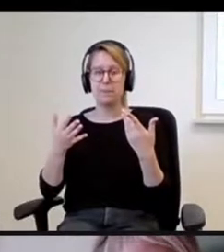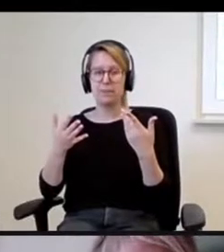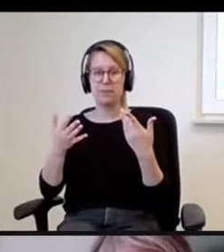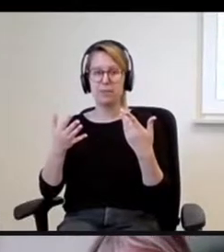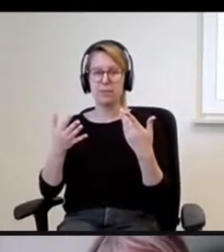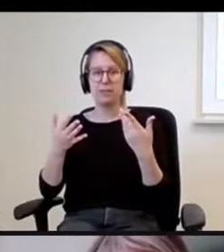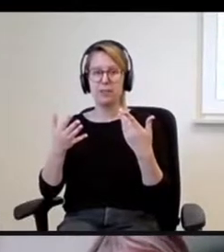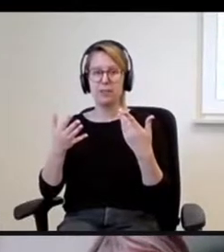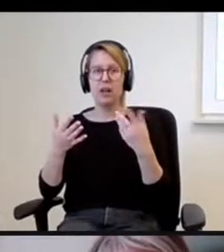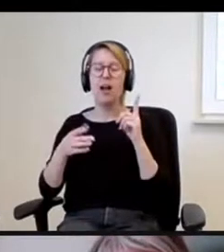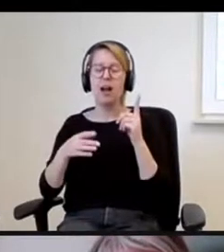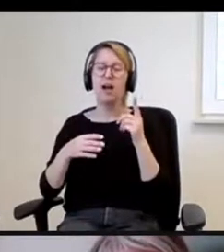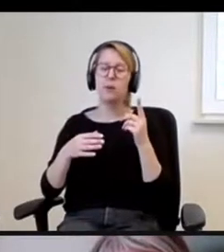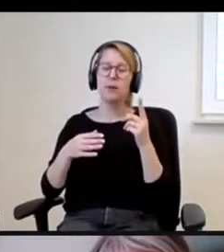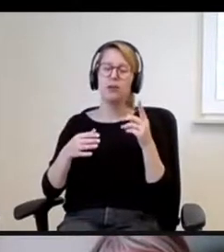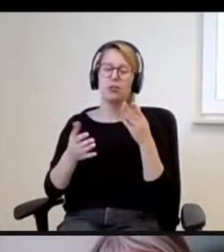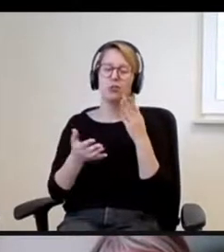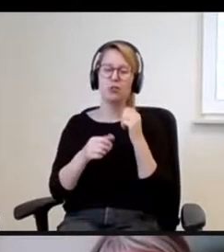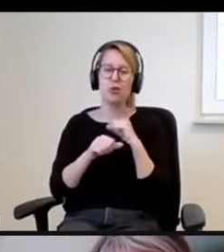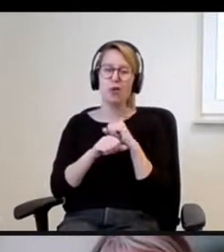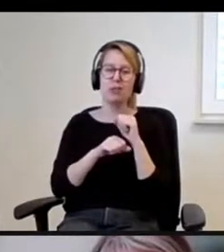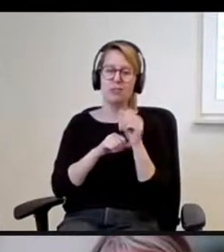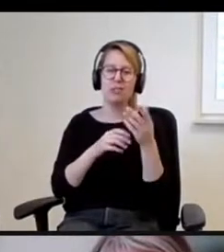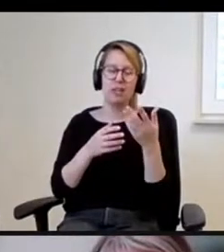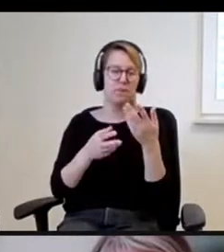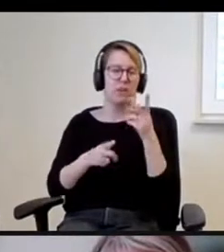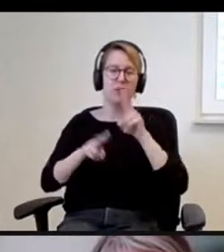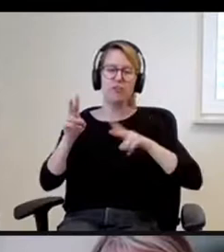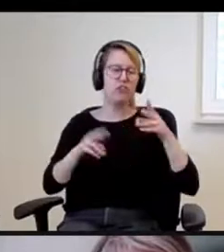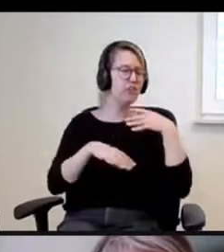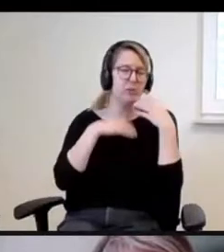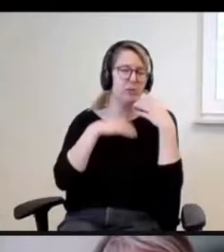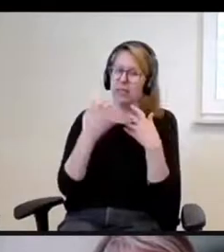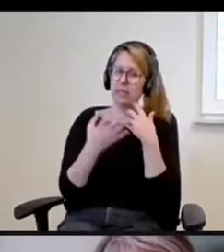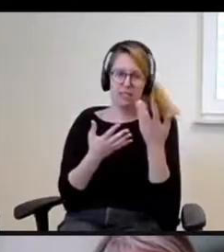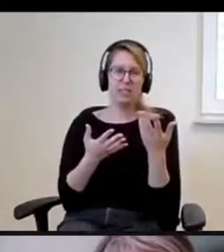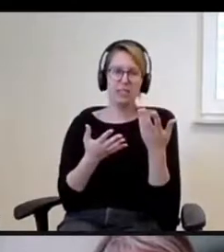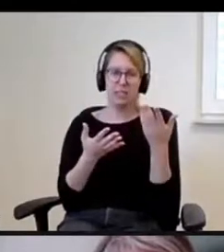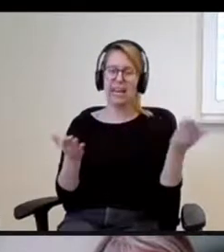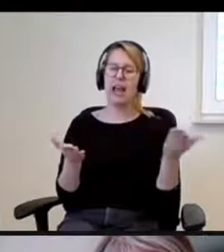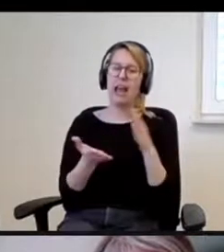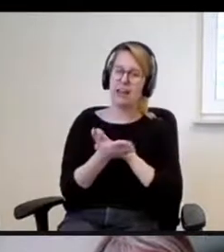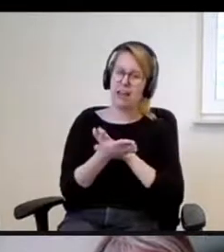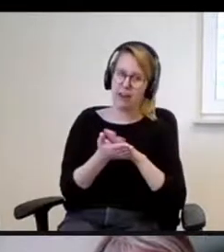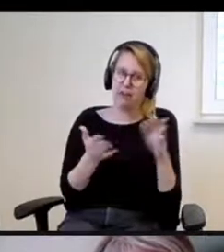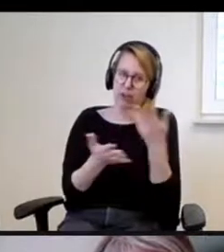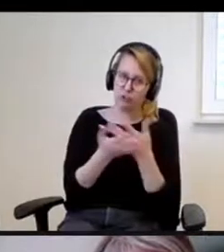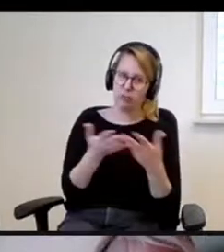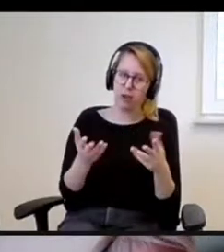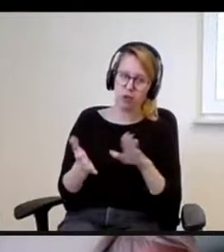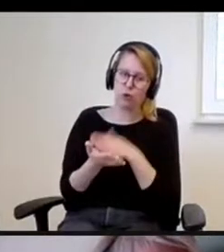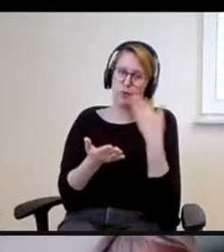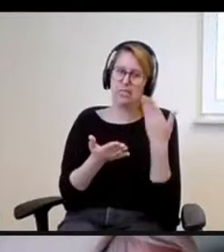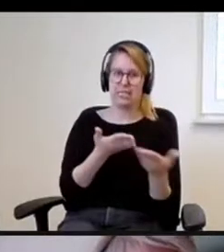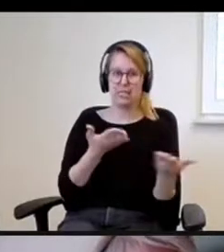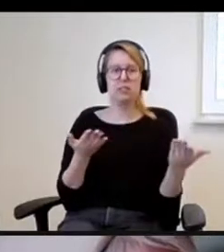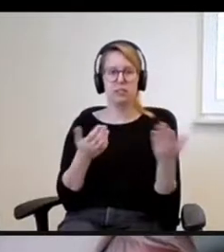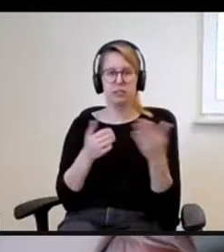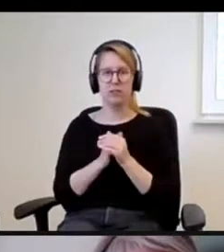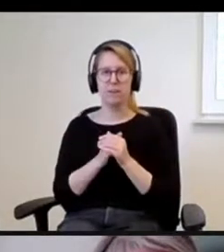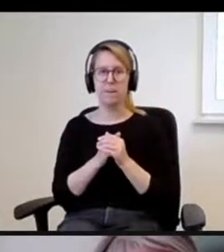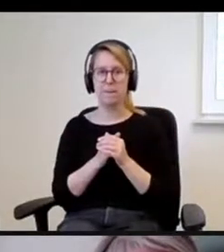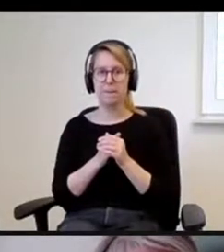read. Et il y a un groupe de travail au sein du Parlement européen pour les interprètes, pour que les pétitionnaires puissent faire